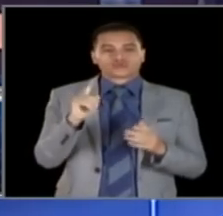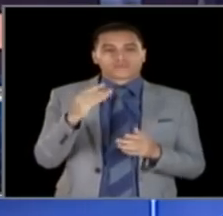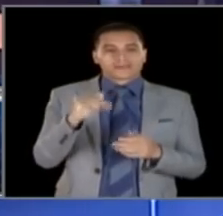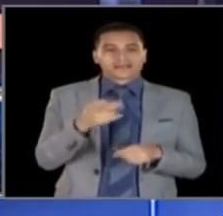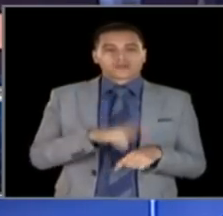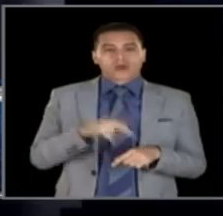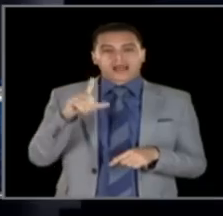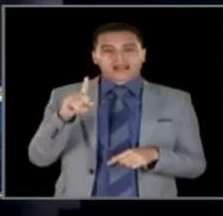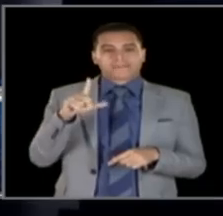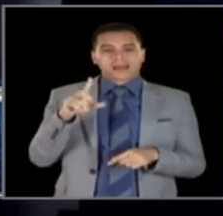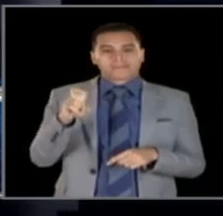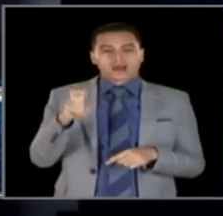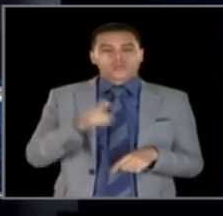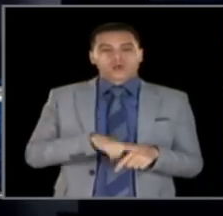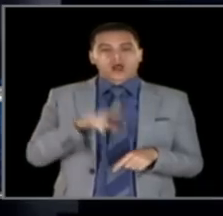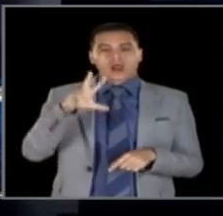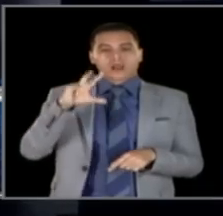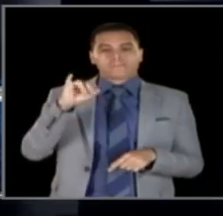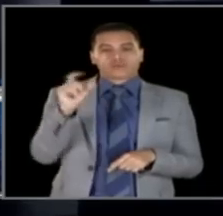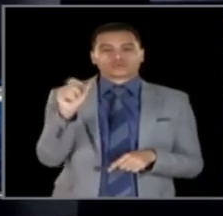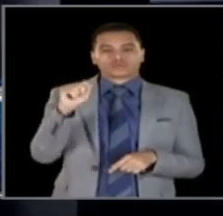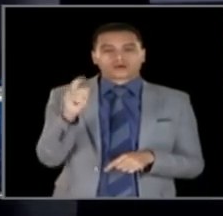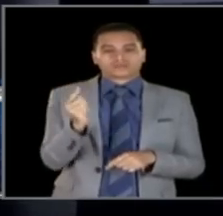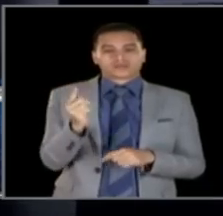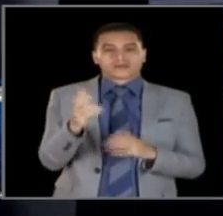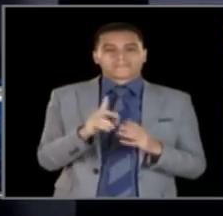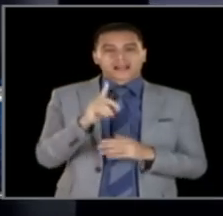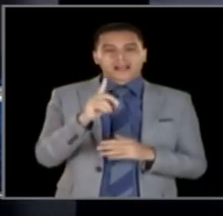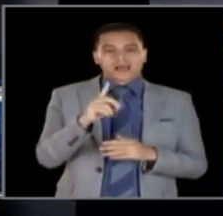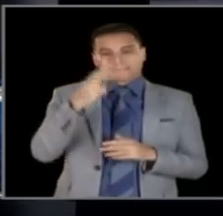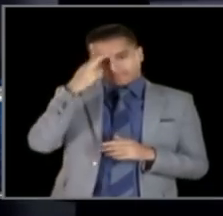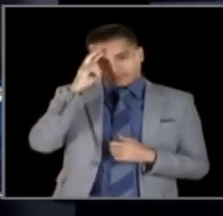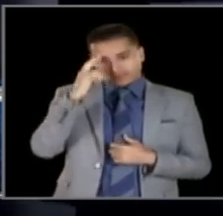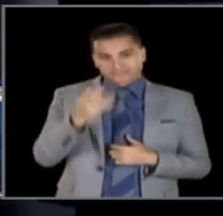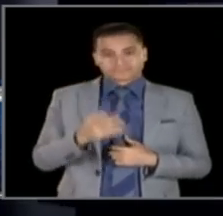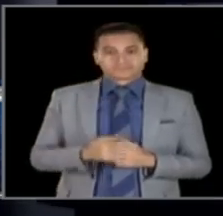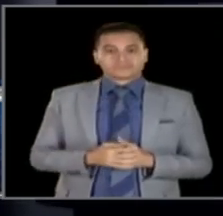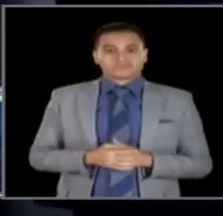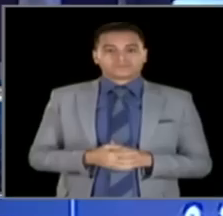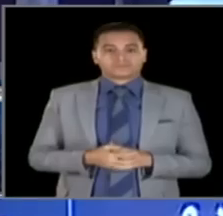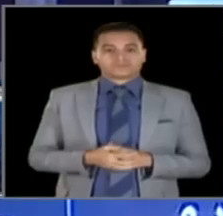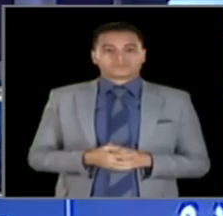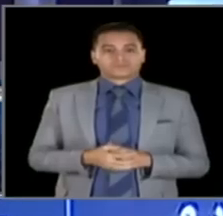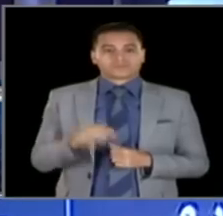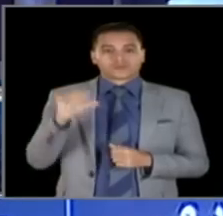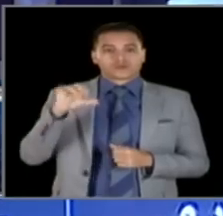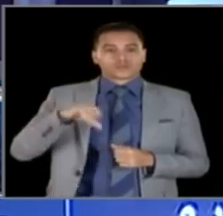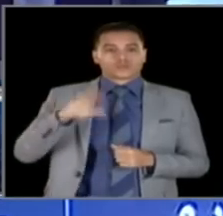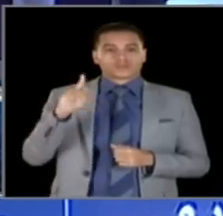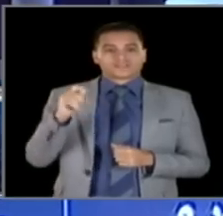لبلبة، المنتصر بالله. مين يا ترى؟ يوسف